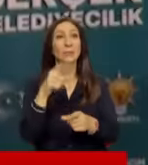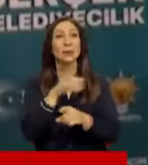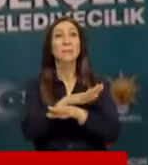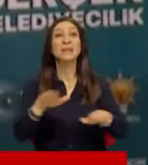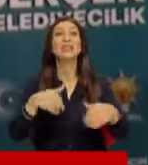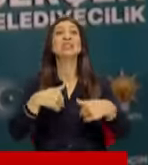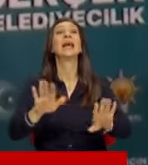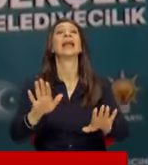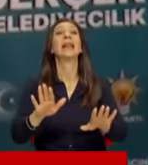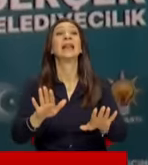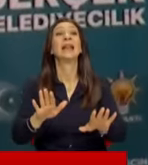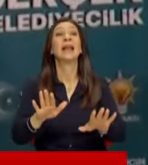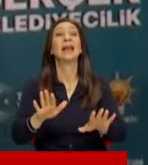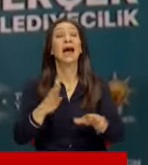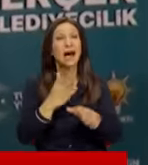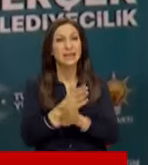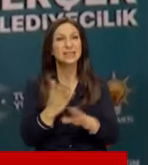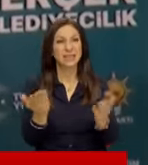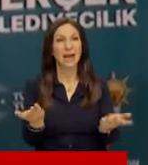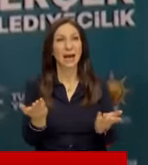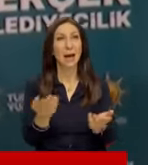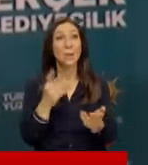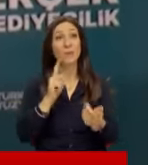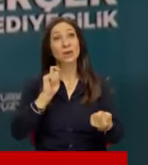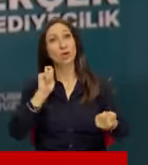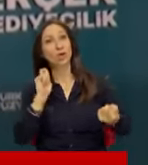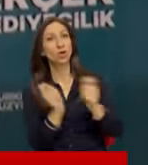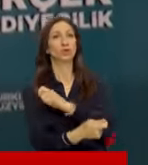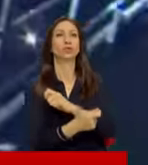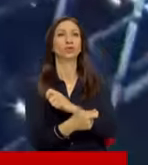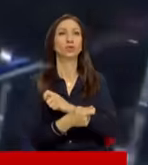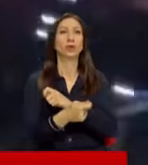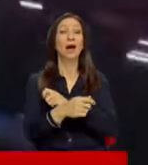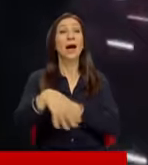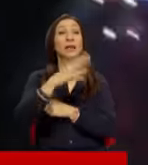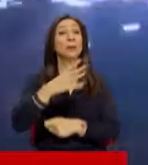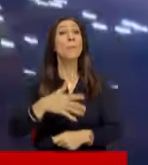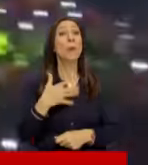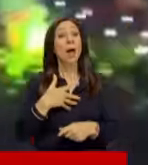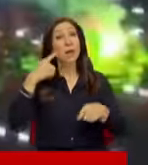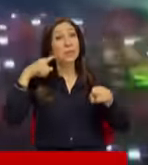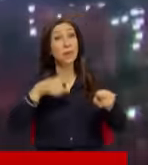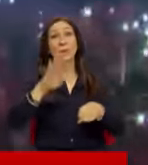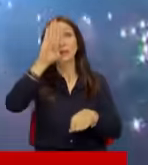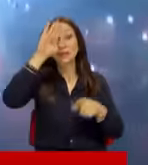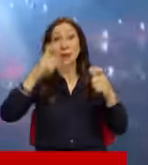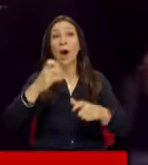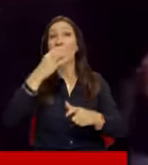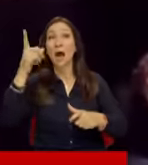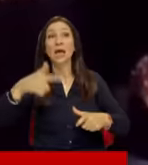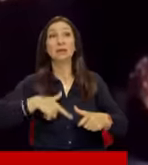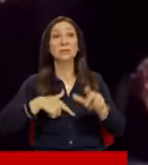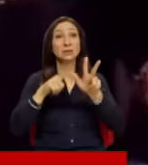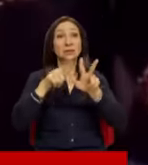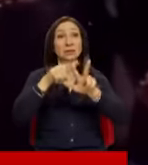bitiş değil, aslında bir dönüm noktasıdır. Herkesin merakla takip ettiği İstanbul, Ankara ve